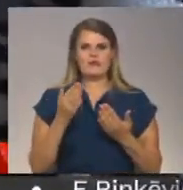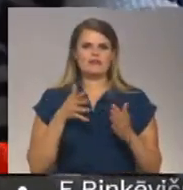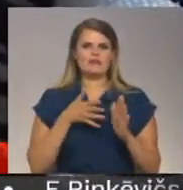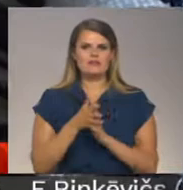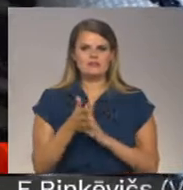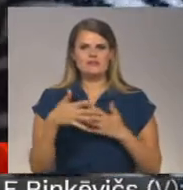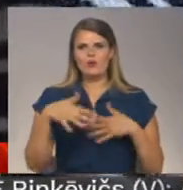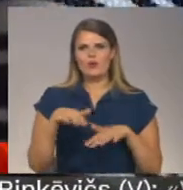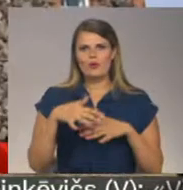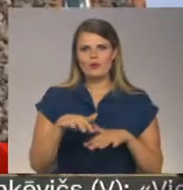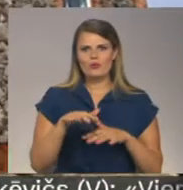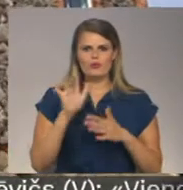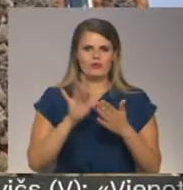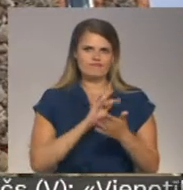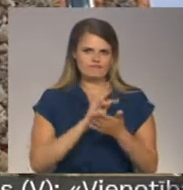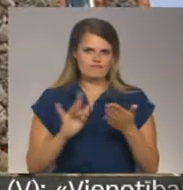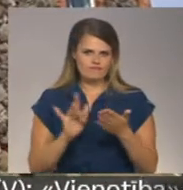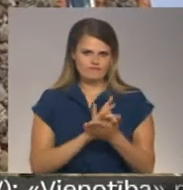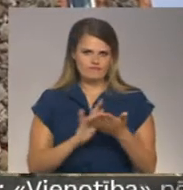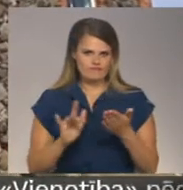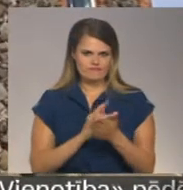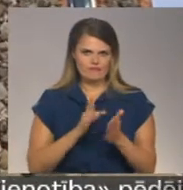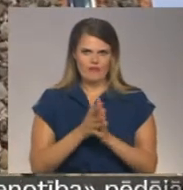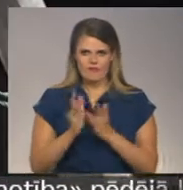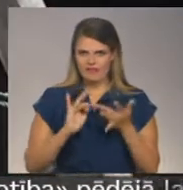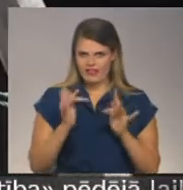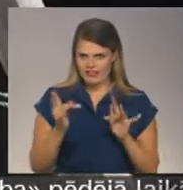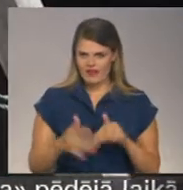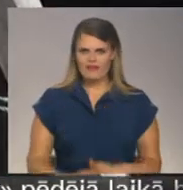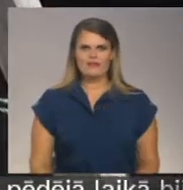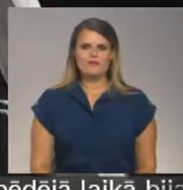virtuālajās jūras bangās. Salga Dreimane, Edvīns Svēls, Aizputes televīzija.